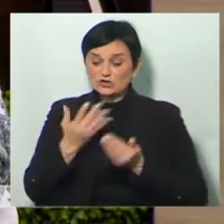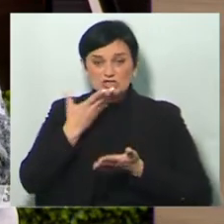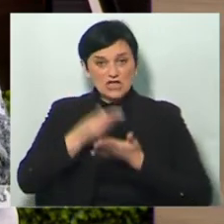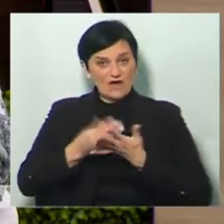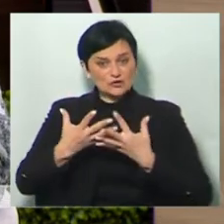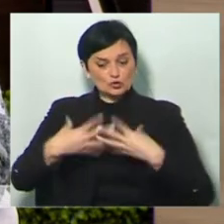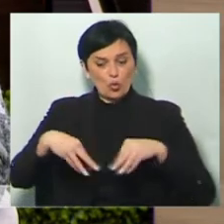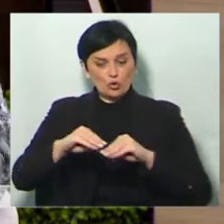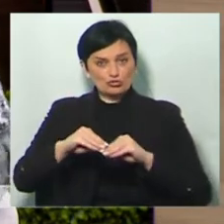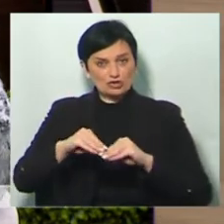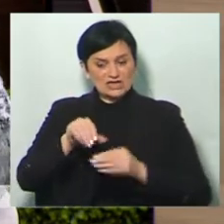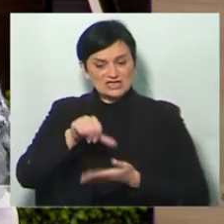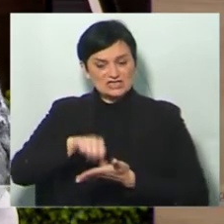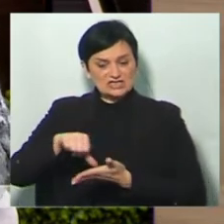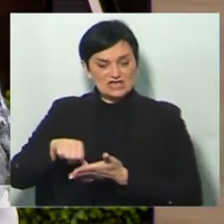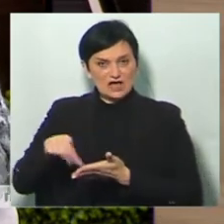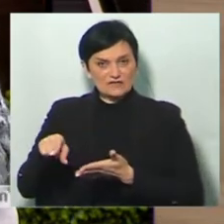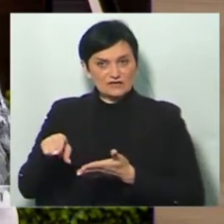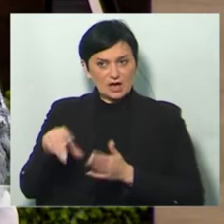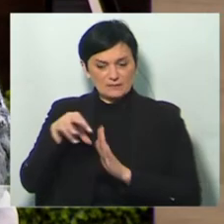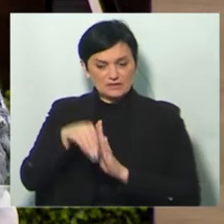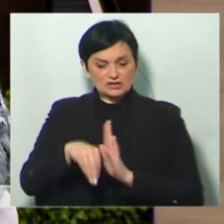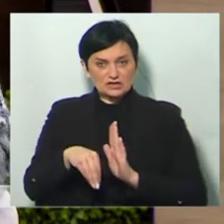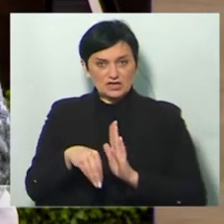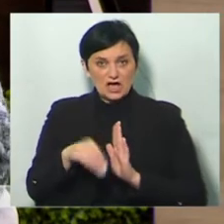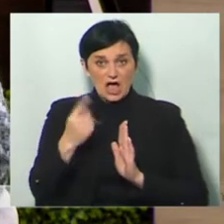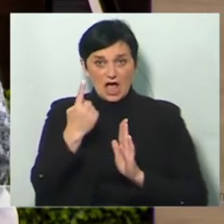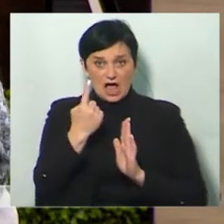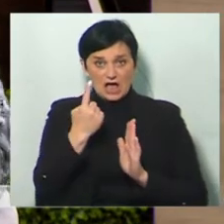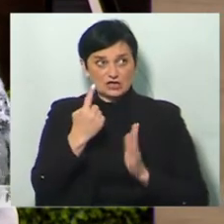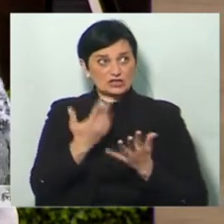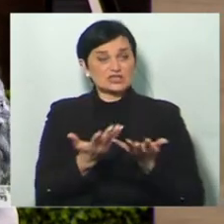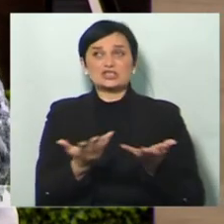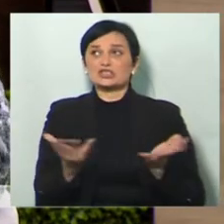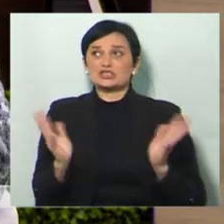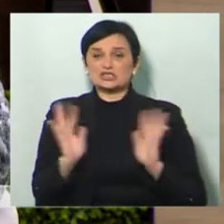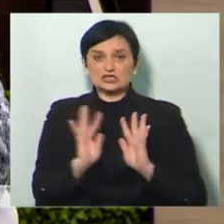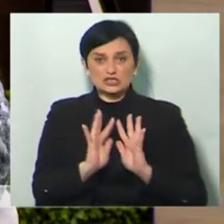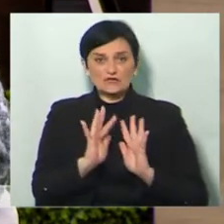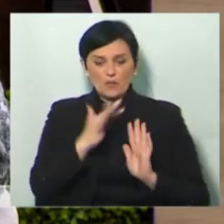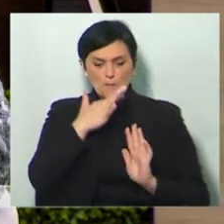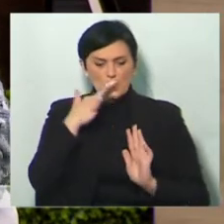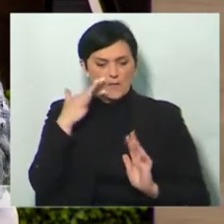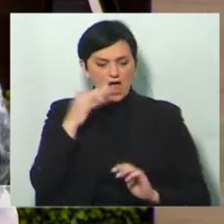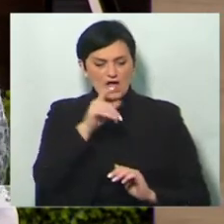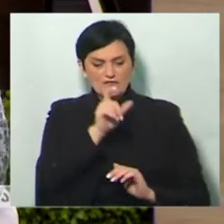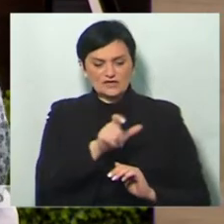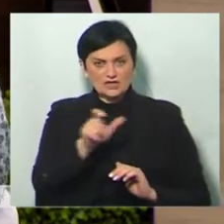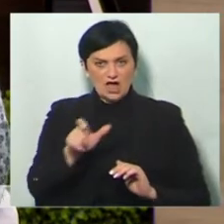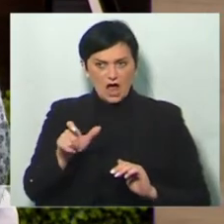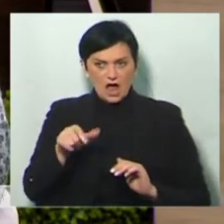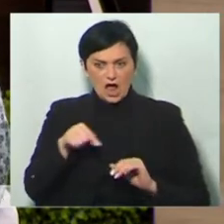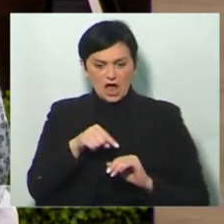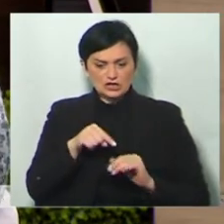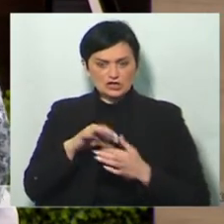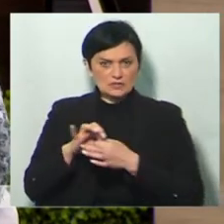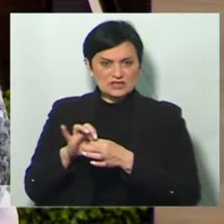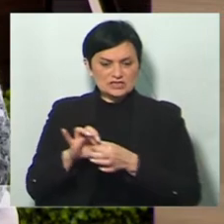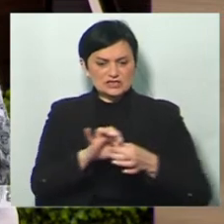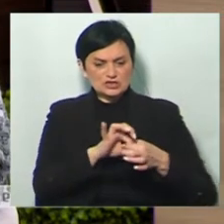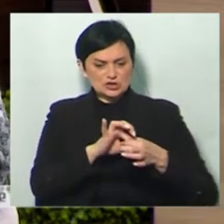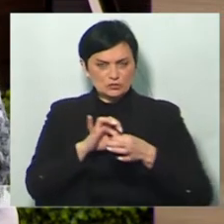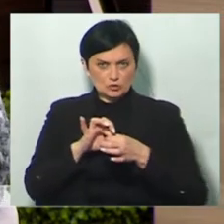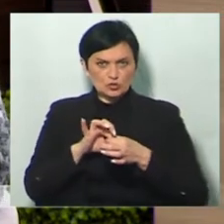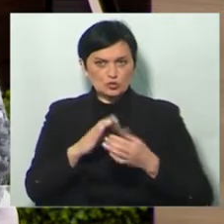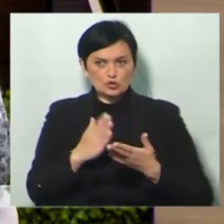ოჯახის წევრებთან ერთად. Ანუ გარკვეულ ერთ სივრცეში ბევრი ადამიანი გარკვეული სიმჭიდროვით,